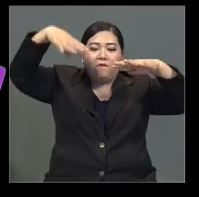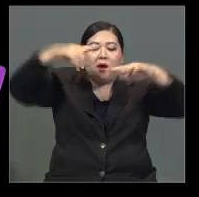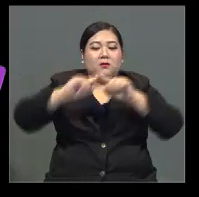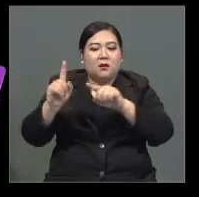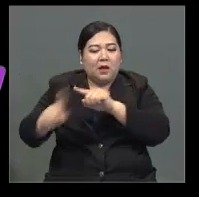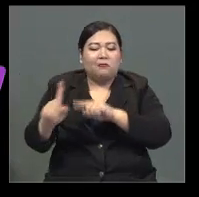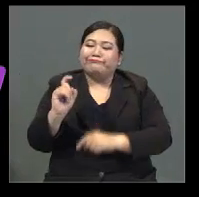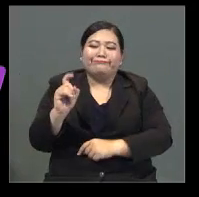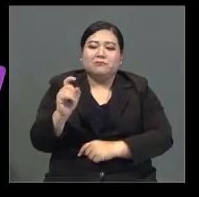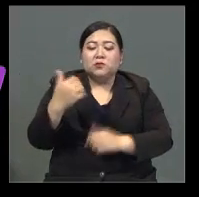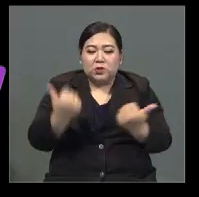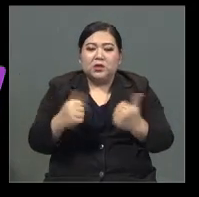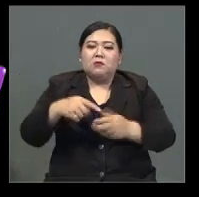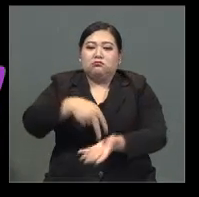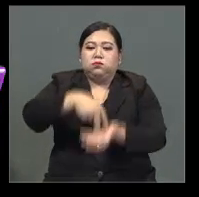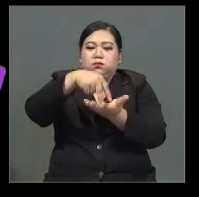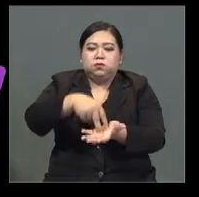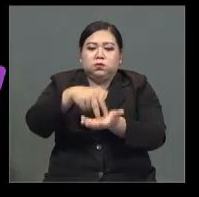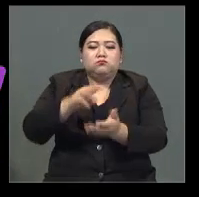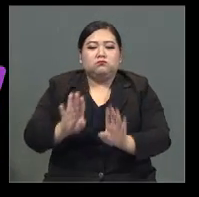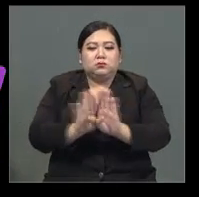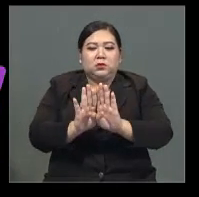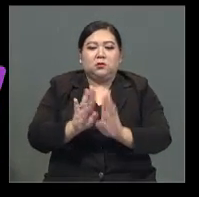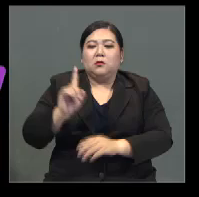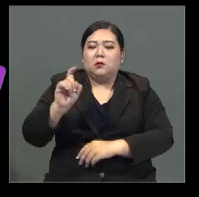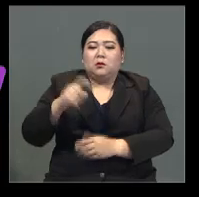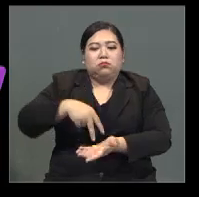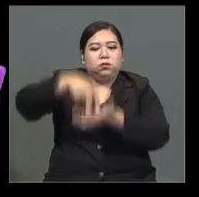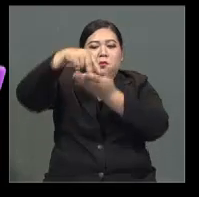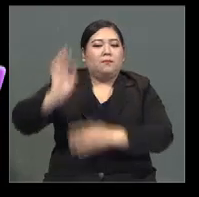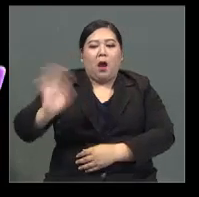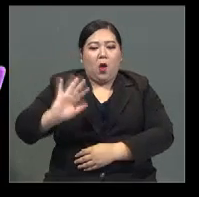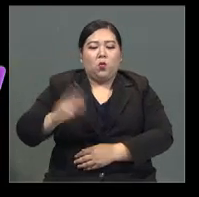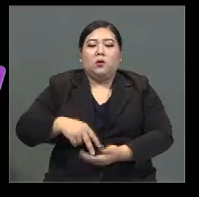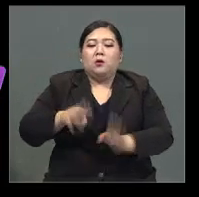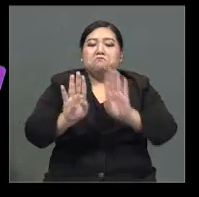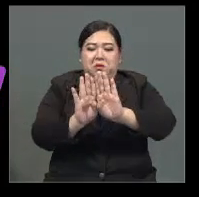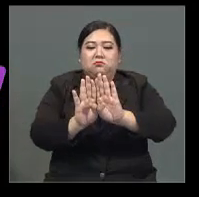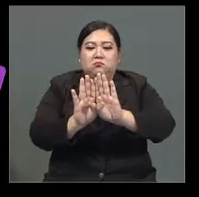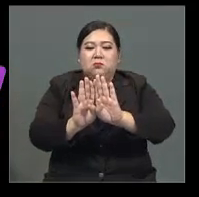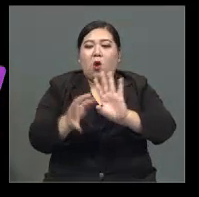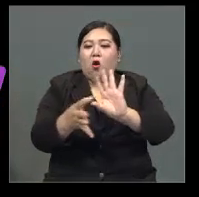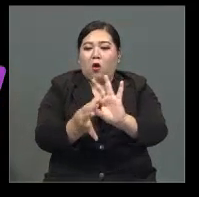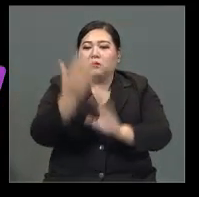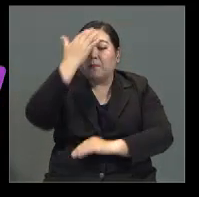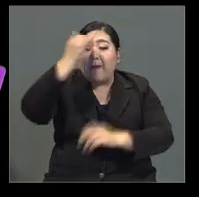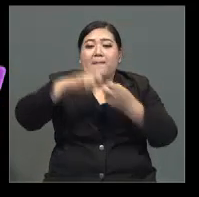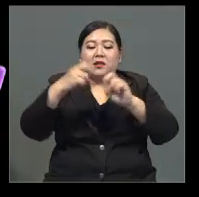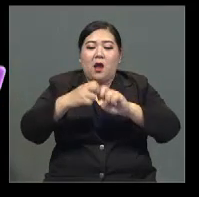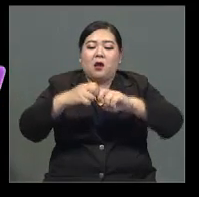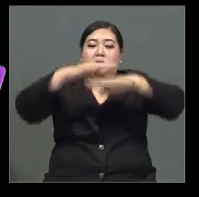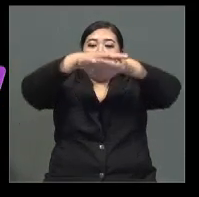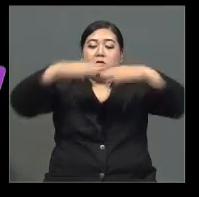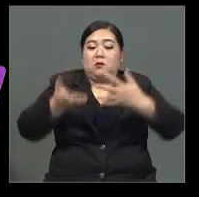าหน้าที่ต้องปิดบริการลิฟต์เพื่อทำการตรวจสอบระบบเบื้องต้นผู้รับเหมาชี้แจงว่าเหตุที่เกิดขึ้นเกิดจากเศษหินที่ใช้ใน